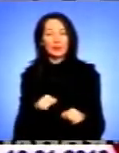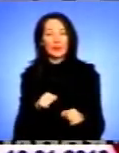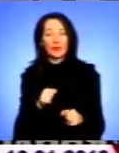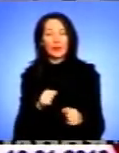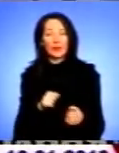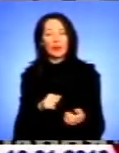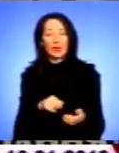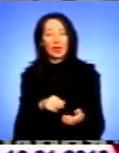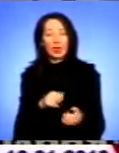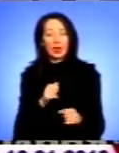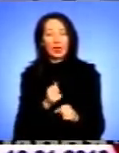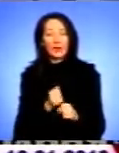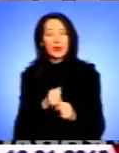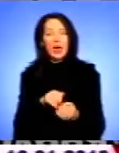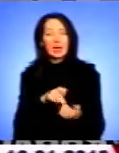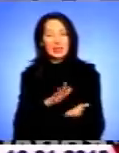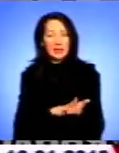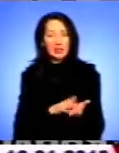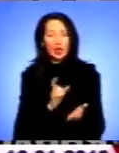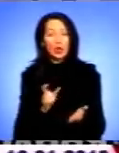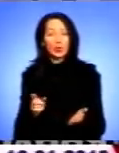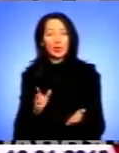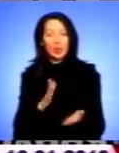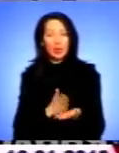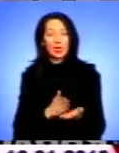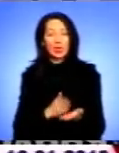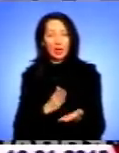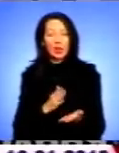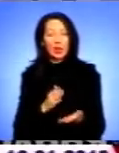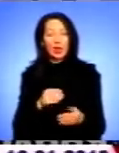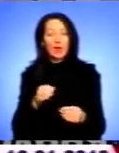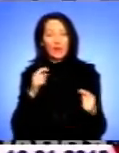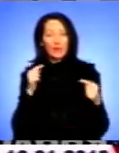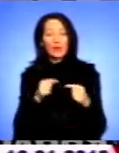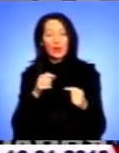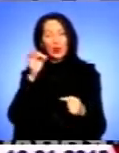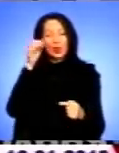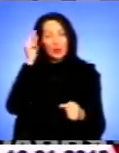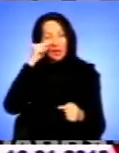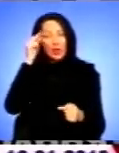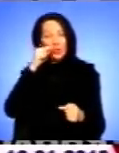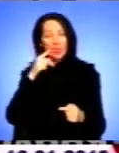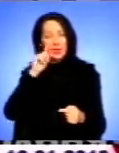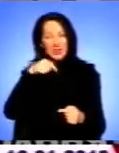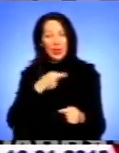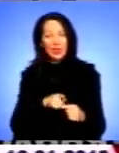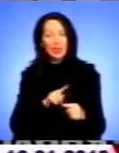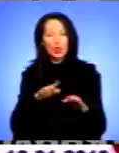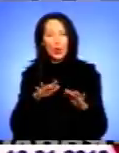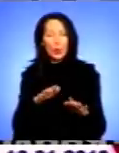реєстрацію. Люди пройшли відповідне навчання і люди знають, як цю операцію